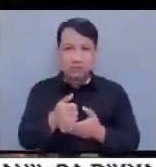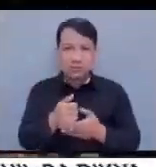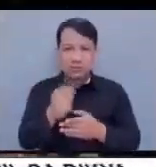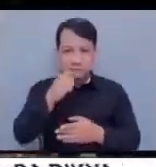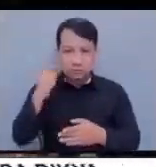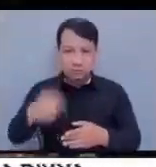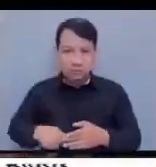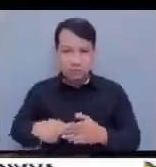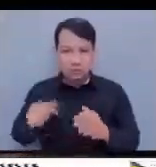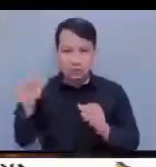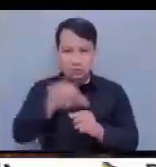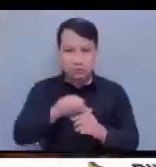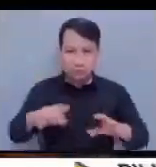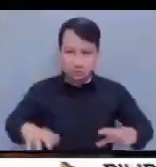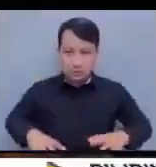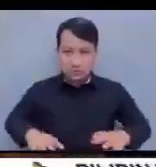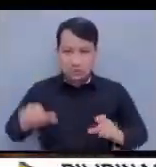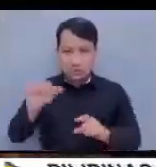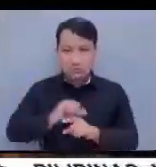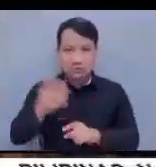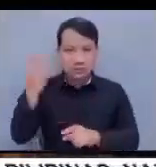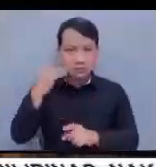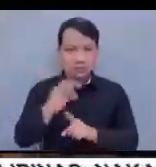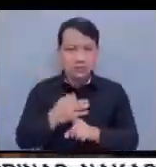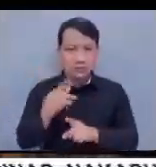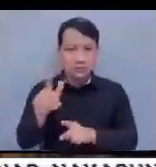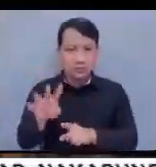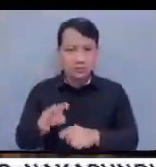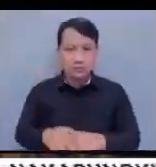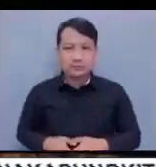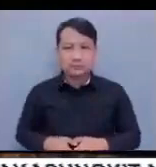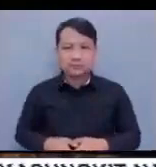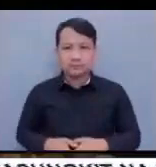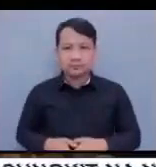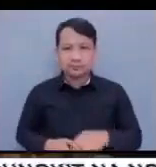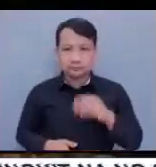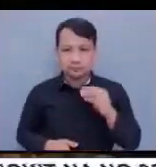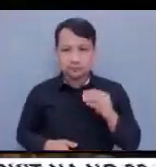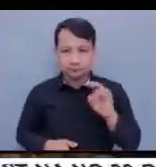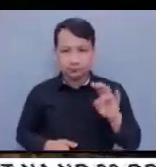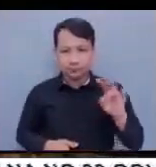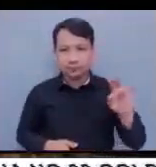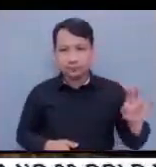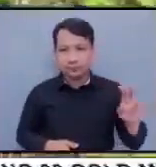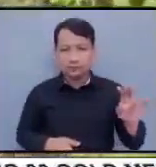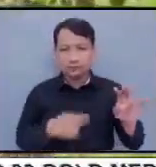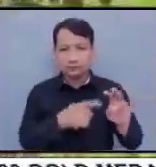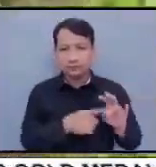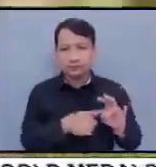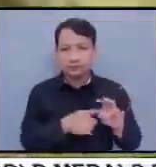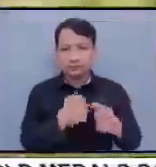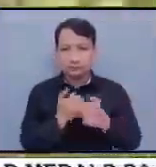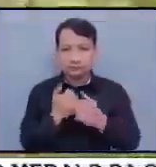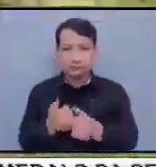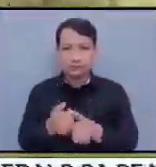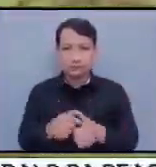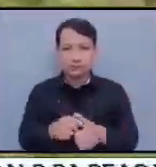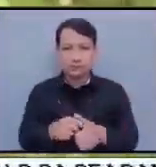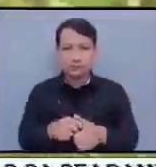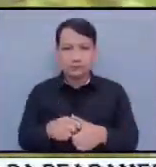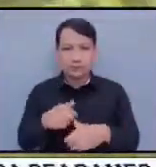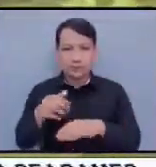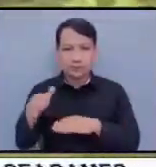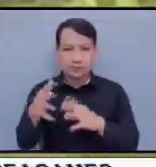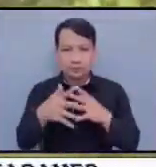ng Russia simula pa noong February 24. Maliban sa M777 howitzers, nagpadala rin ang Amerika